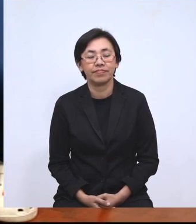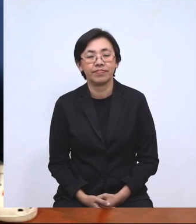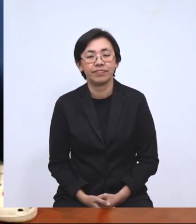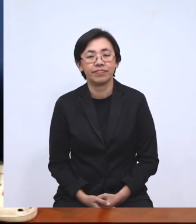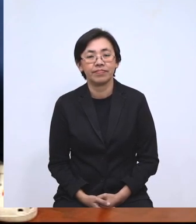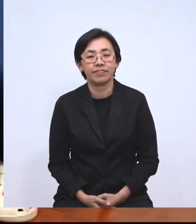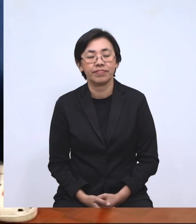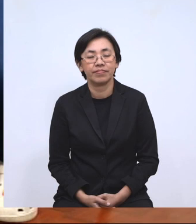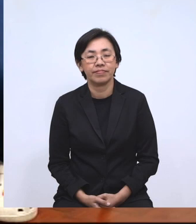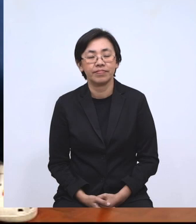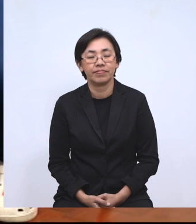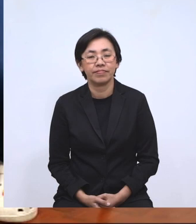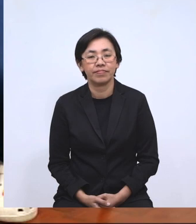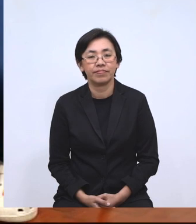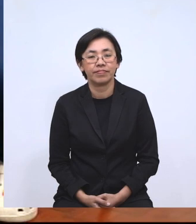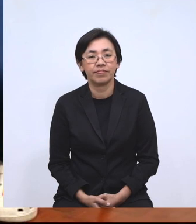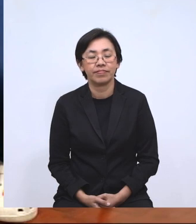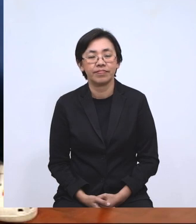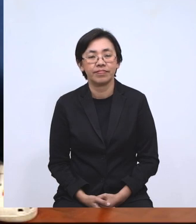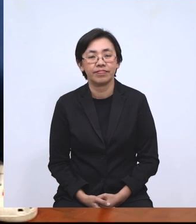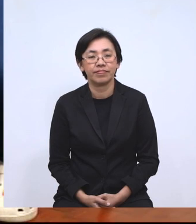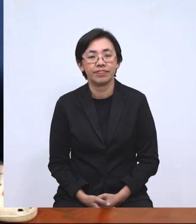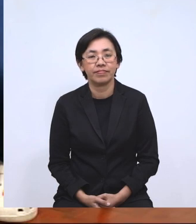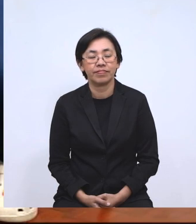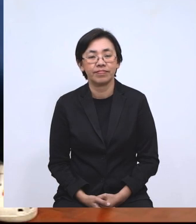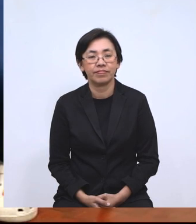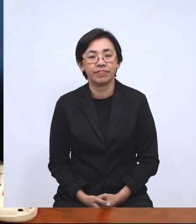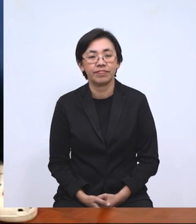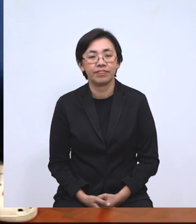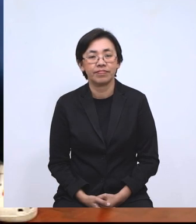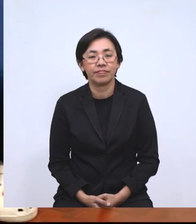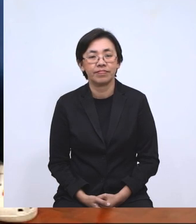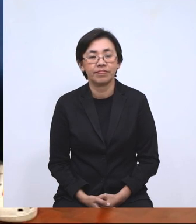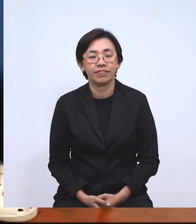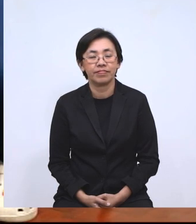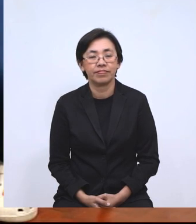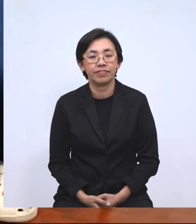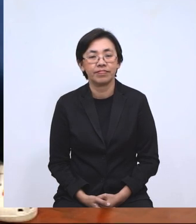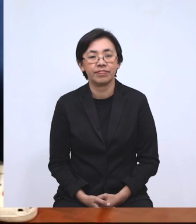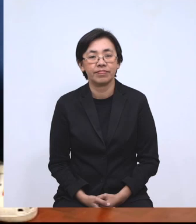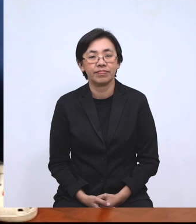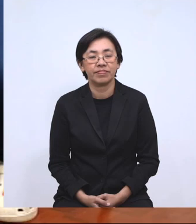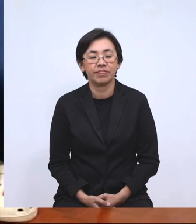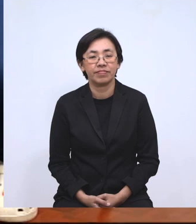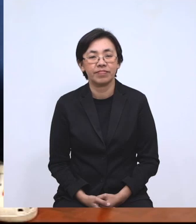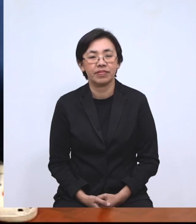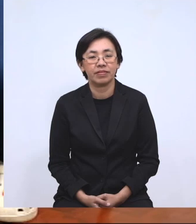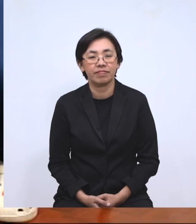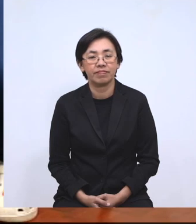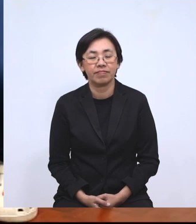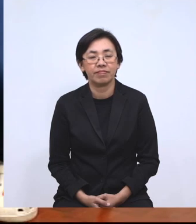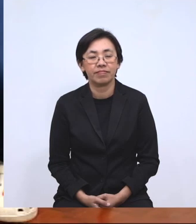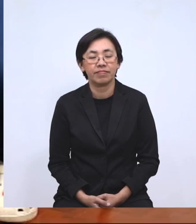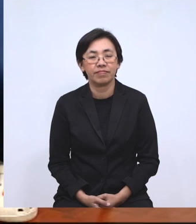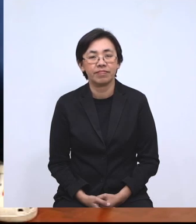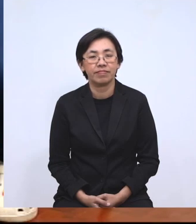ลายๆอย่างช้อนซ่อมหลายๆแบบมาให้น้องทดลองใช้แต่ว่ากรณีมอสเนี่ยเราเห็นจากภาพเขากินข้าวด้วยใช้จานปกติได